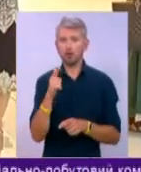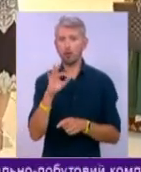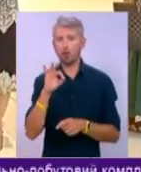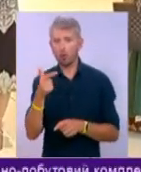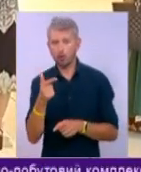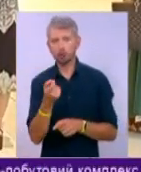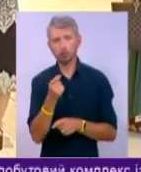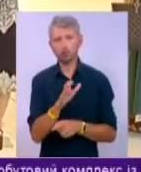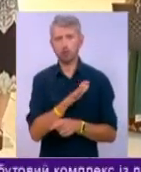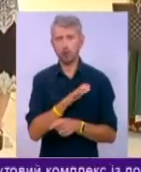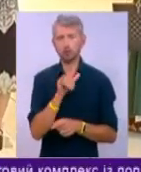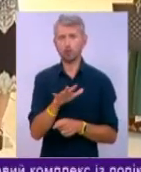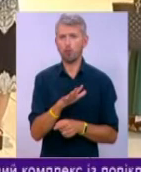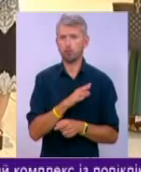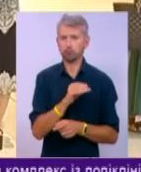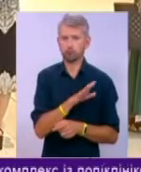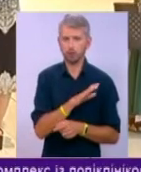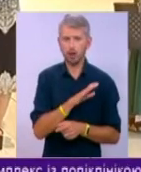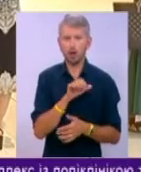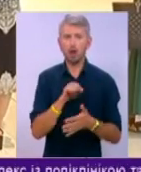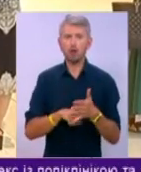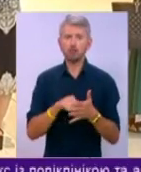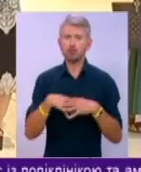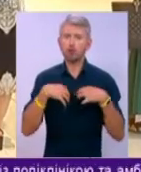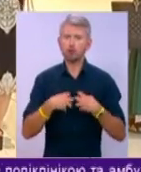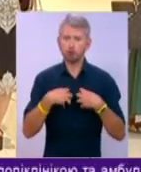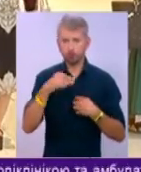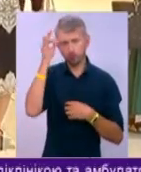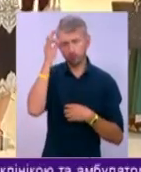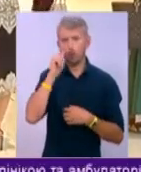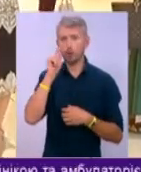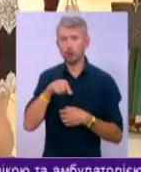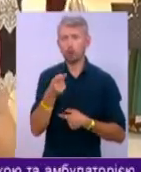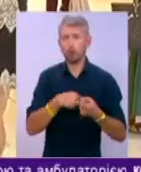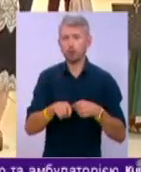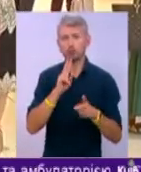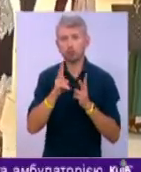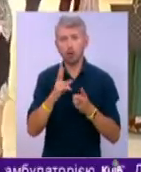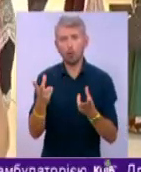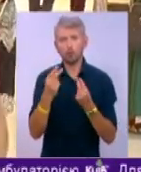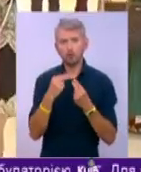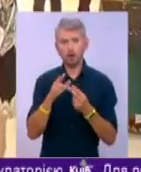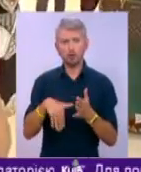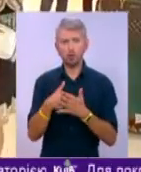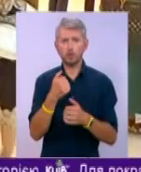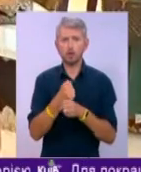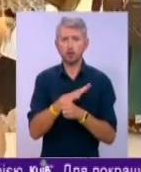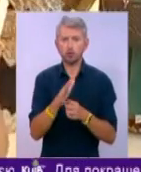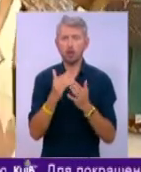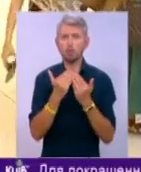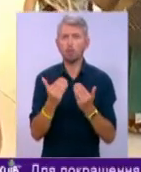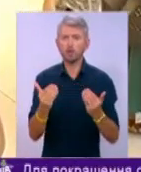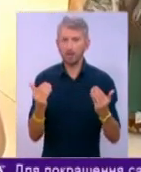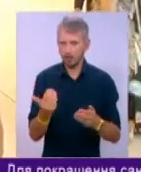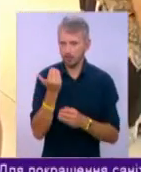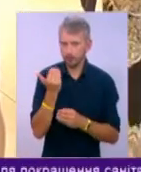І справді, в нього там був достаток, але через тугу за Україну він повернувся, проте бідкається, обіцяли йому і досі не зробили музей Івана